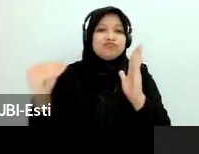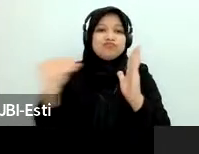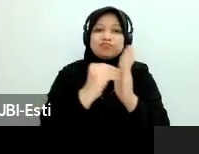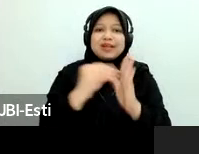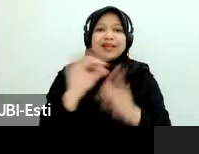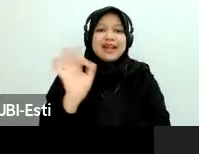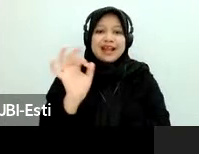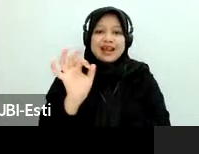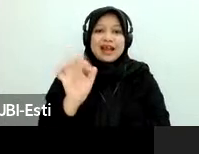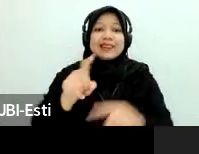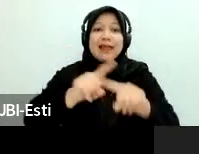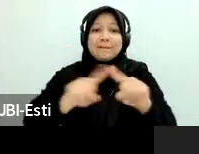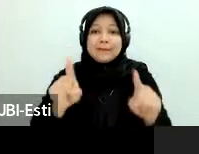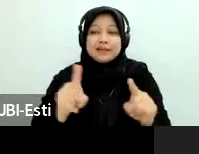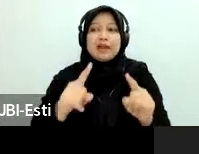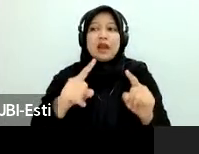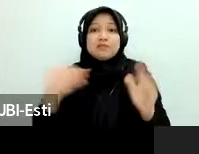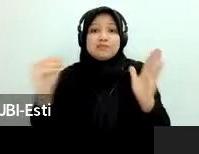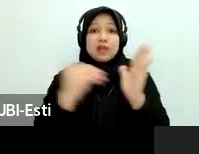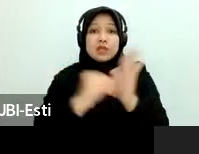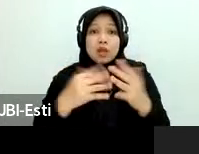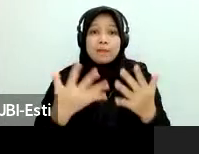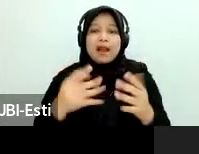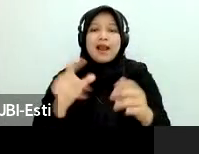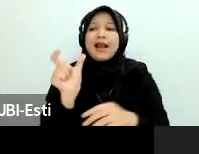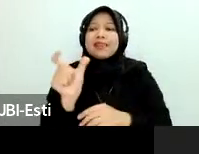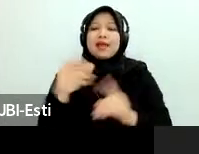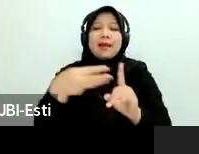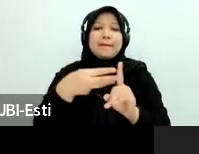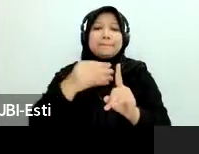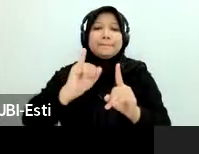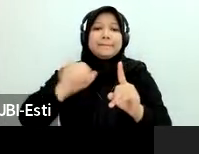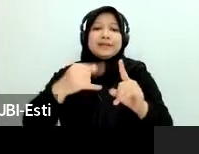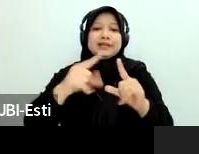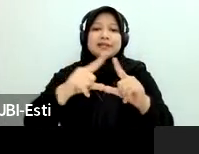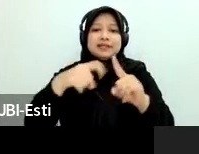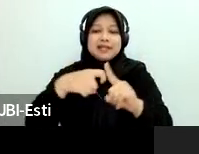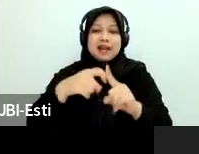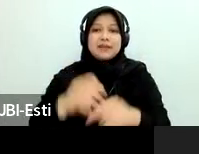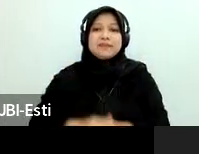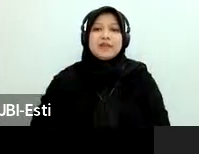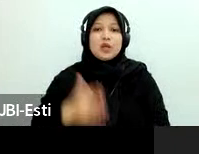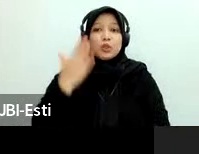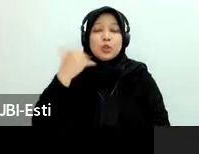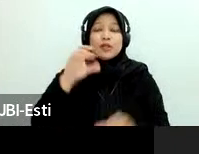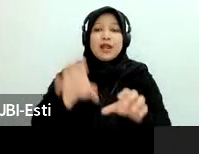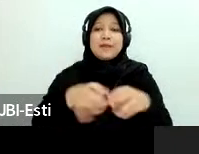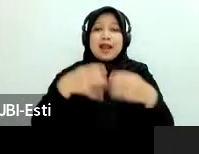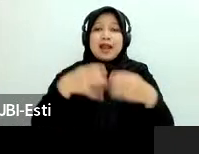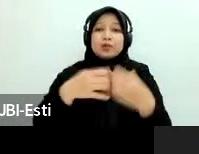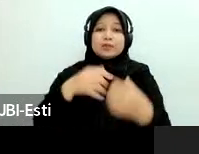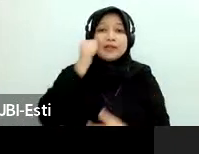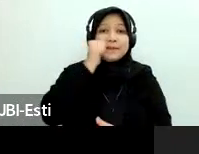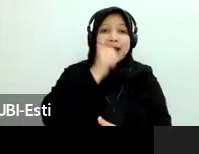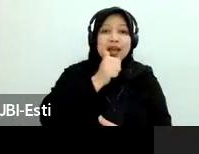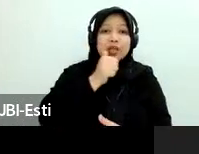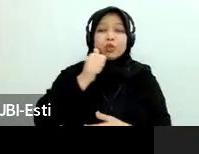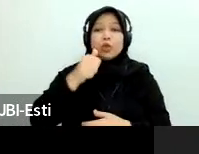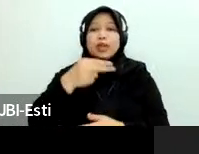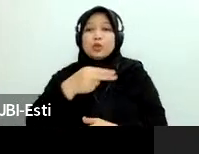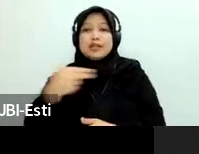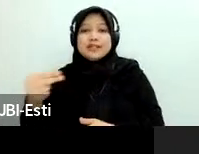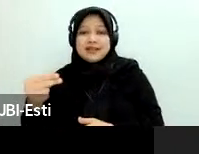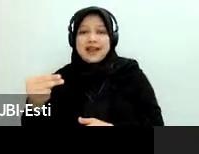dalam kamus tersebut waktu itu kamus Alfalink gold bahasa Melayu bahasa Indonesia apa Ussy diterjemahkan menjadi